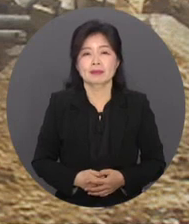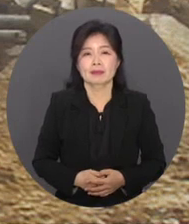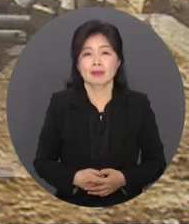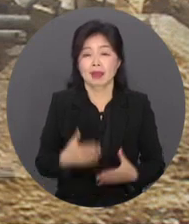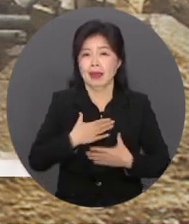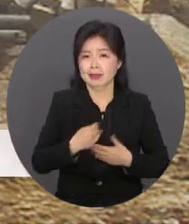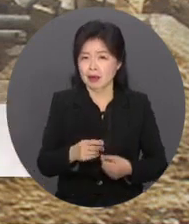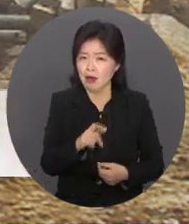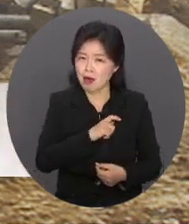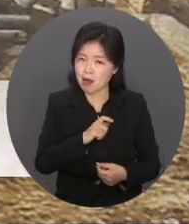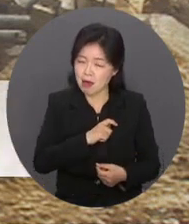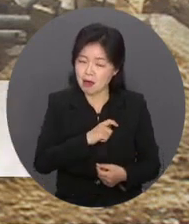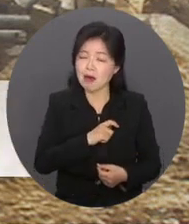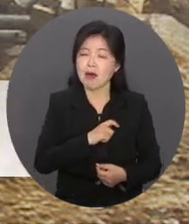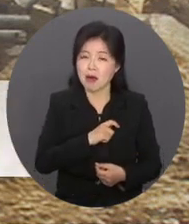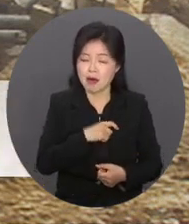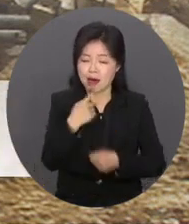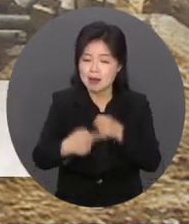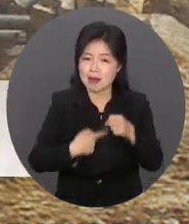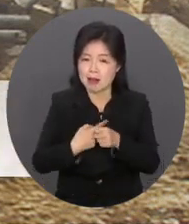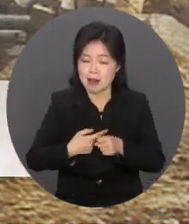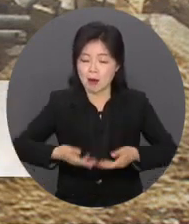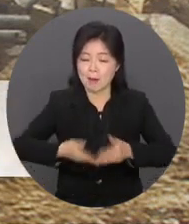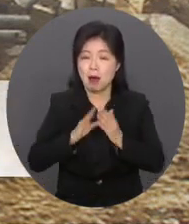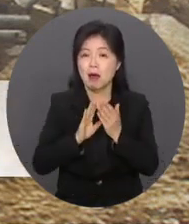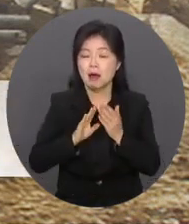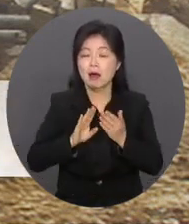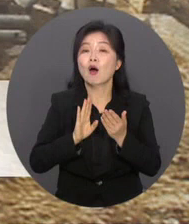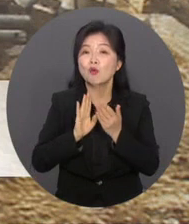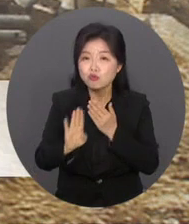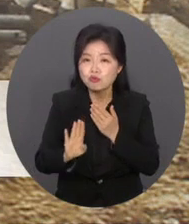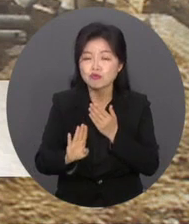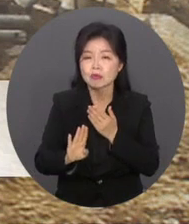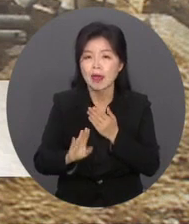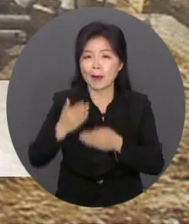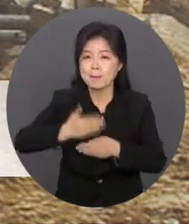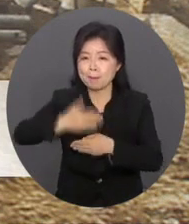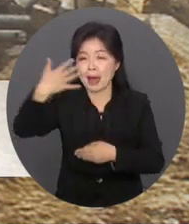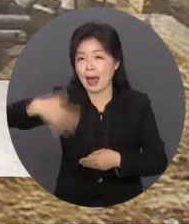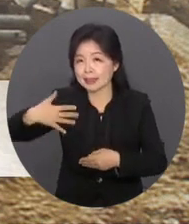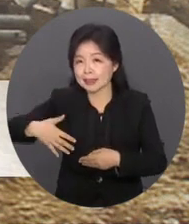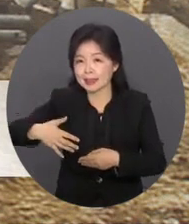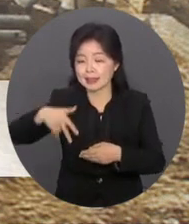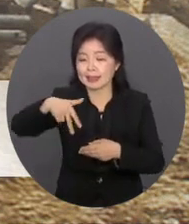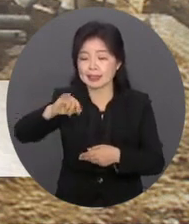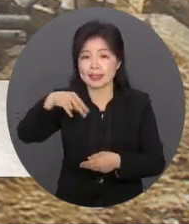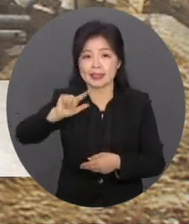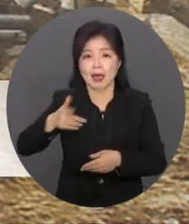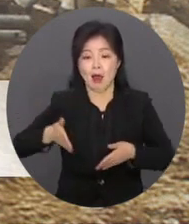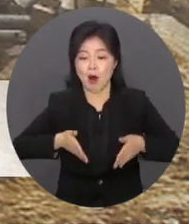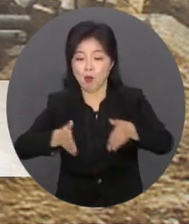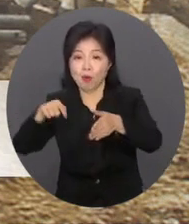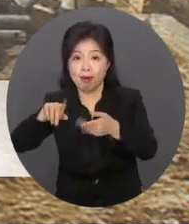안전성 우려로 완공 1년이 넘도록 개통되지 못하고 있는 광주 제2순환도로 지산나들목과 관련해